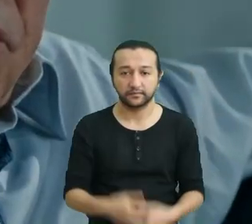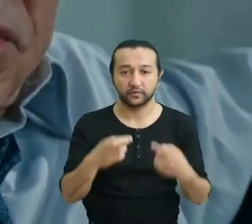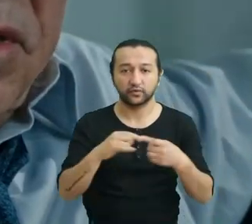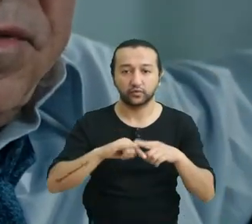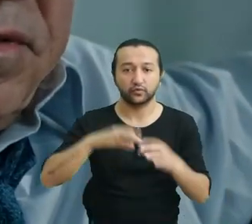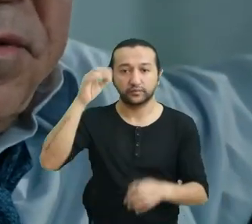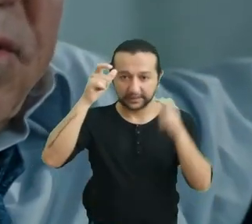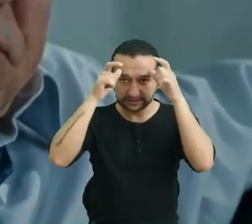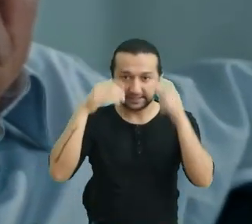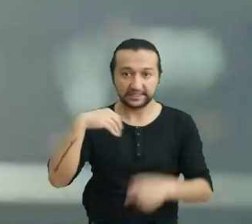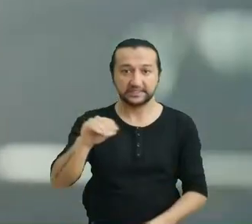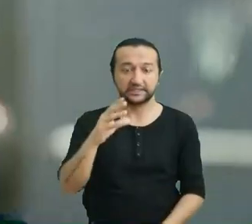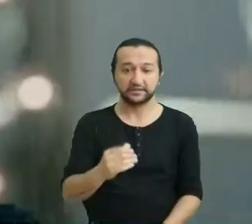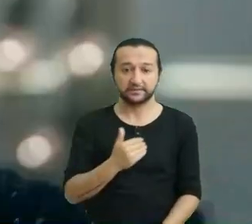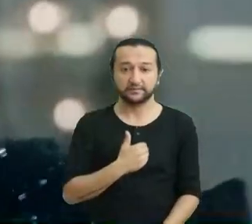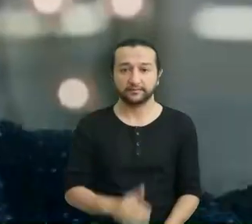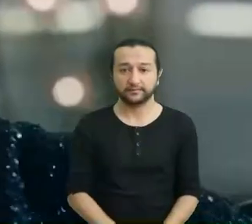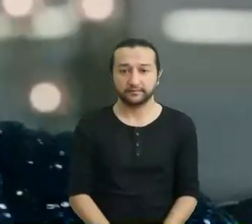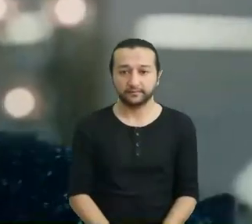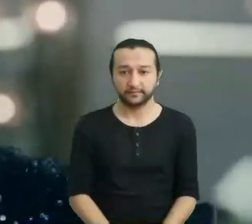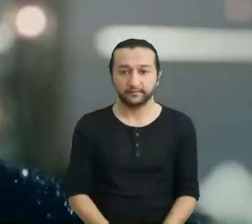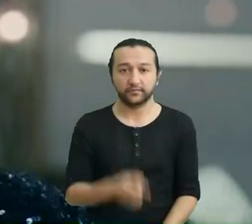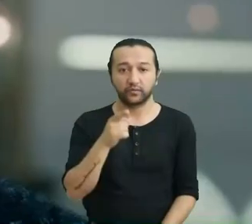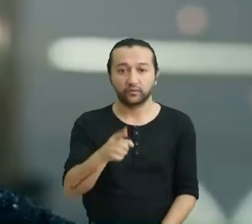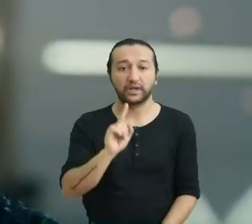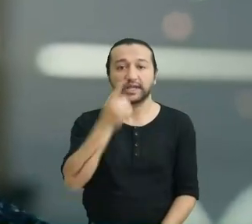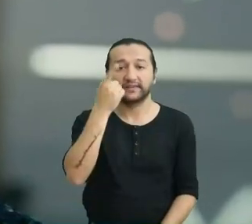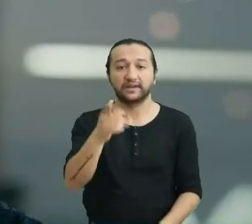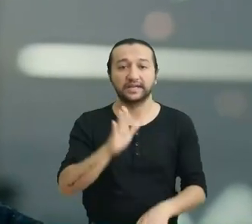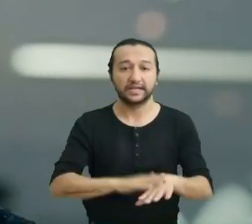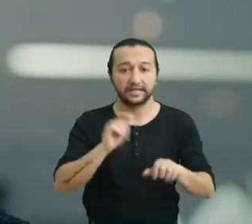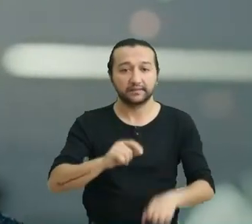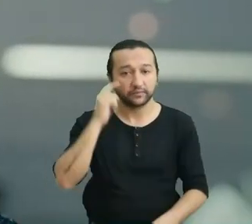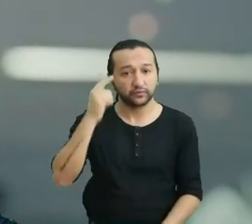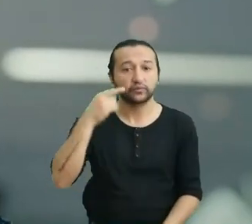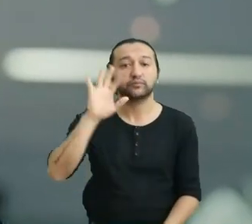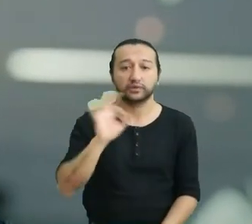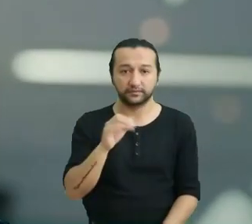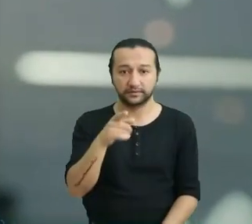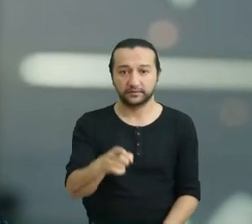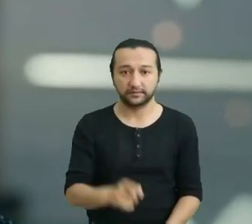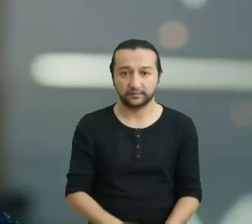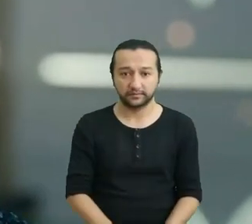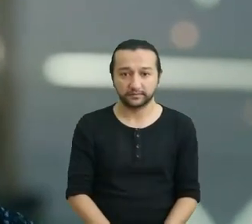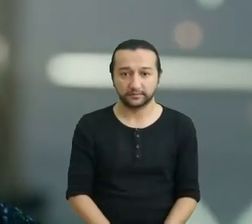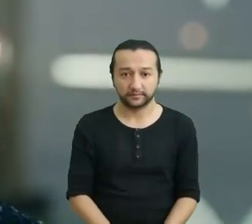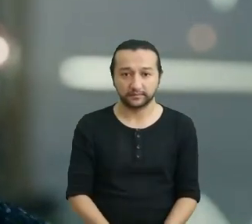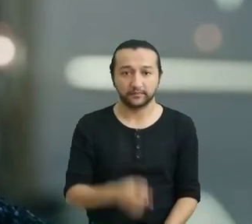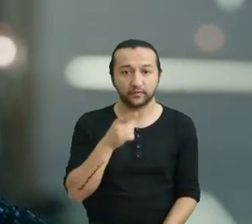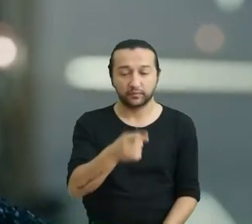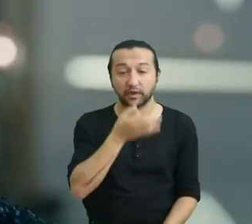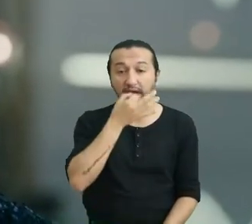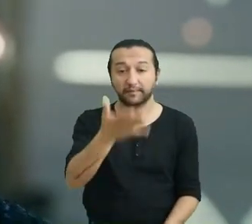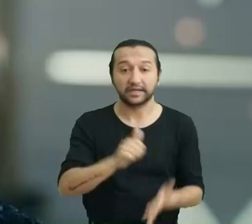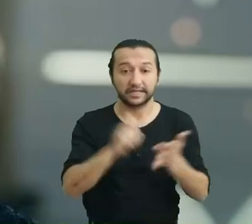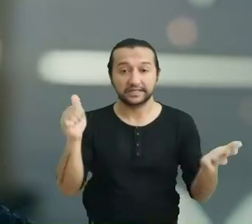Ruhumu şeytana satacağım. Bunu ilk defa yaptığınızı düşünmüyorsunuz değil mi? Bu